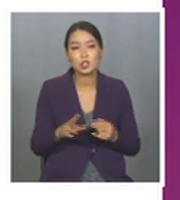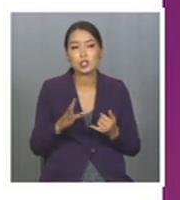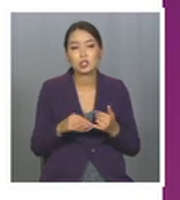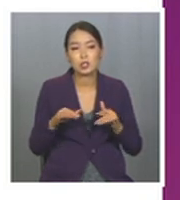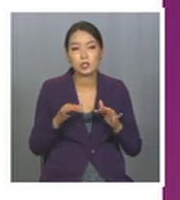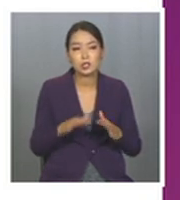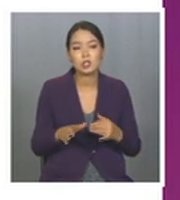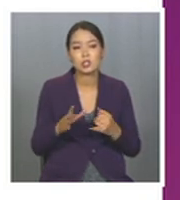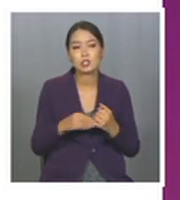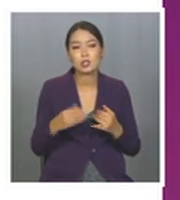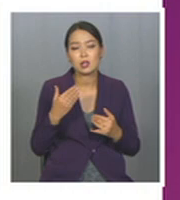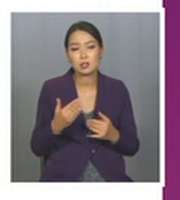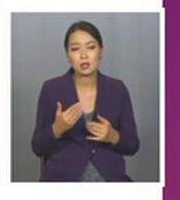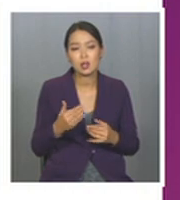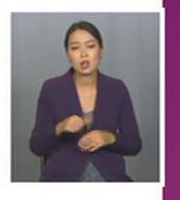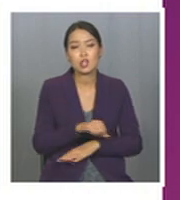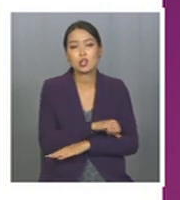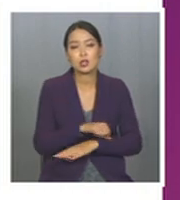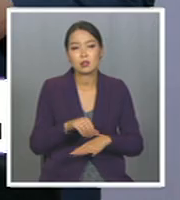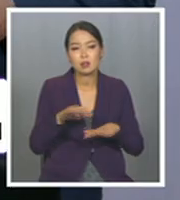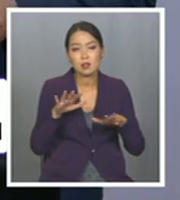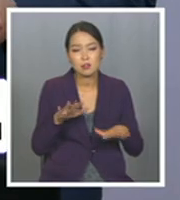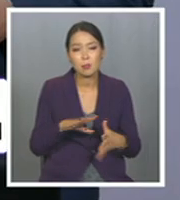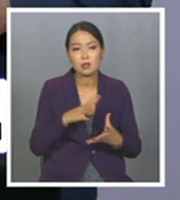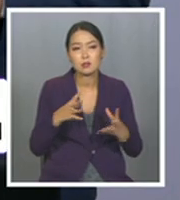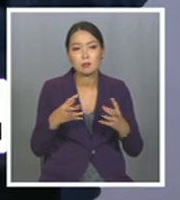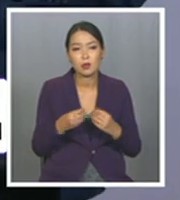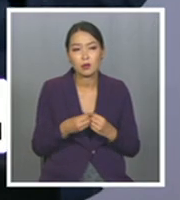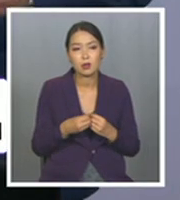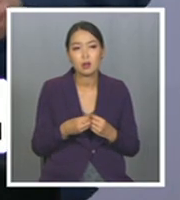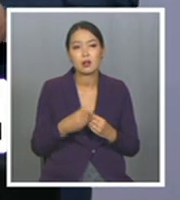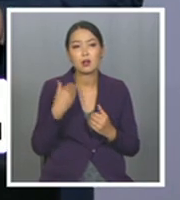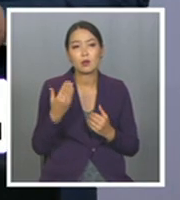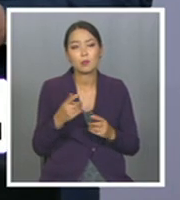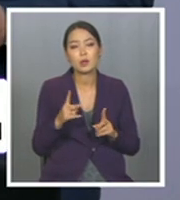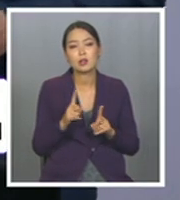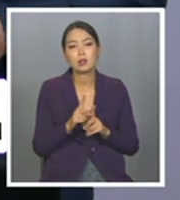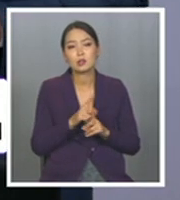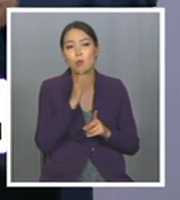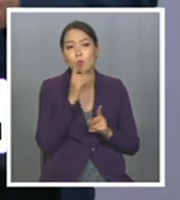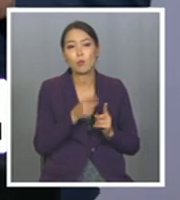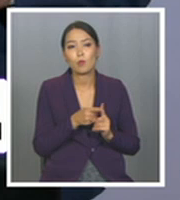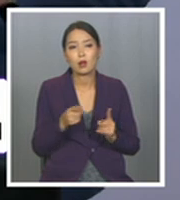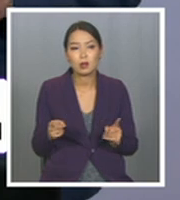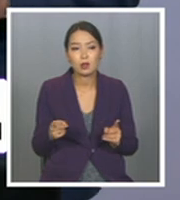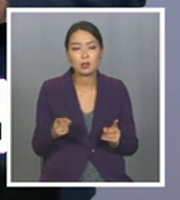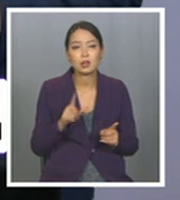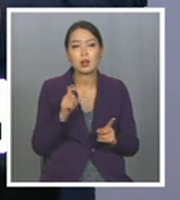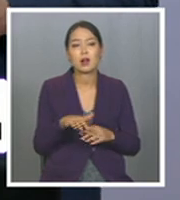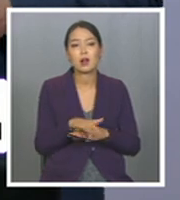жер қыртысы, шекараларындағы сипаты, оның қаржылық қуаттылығы, халық